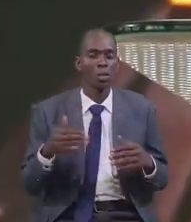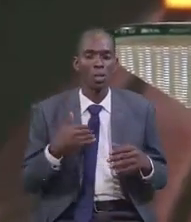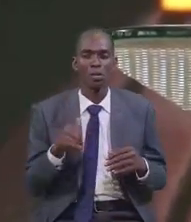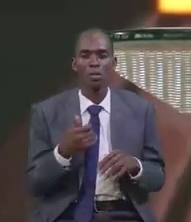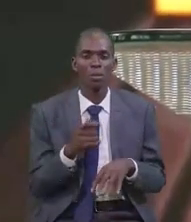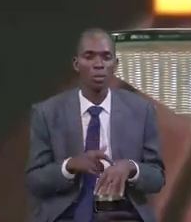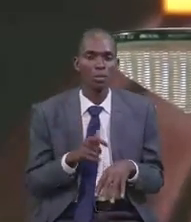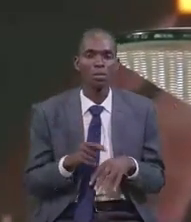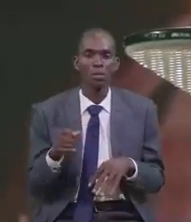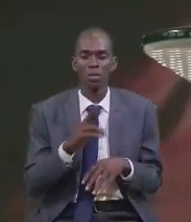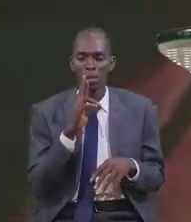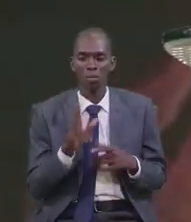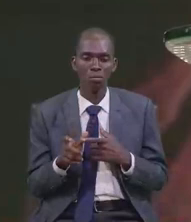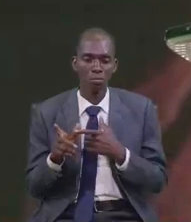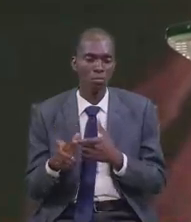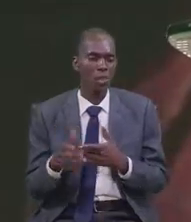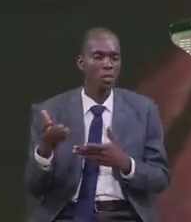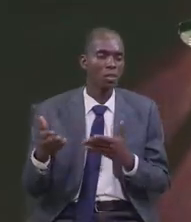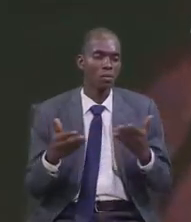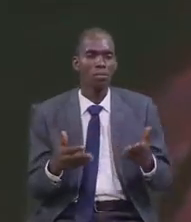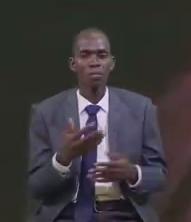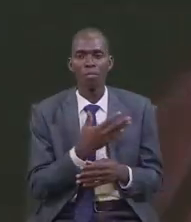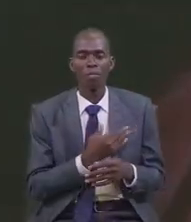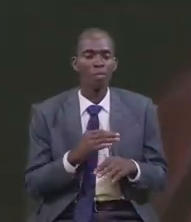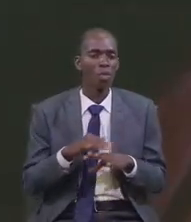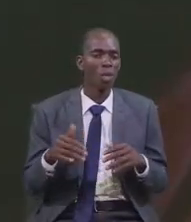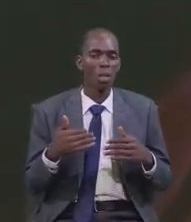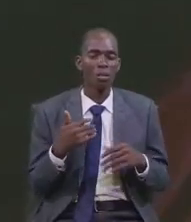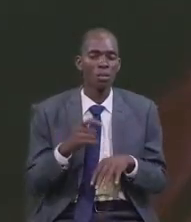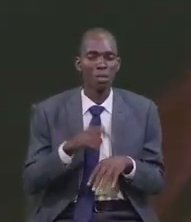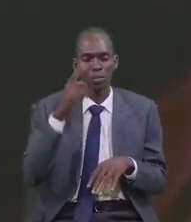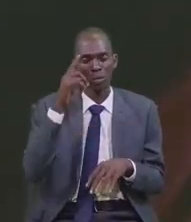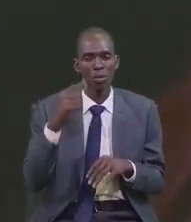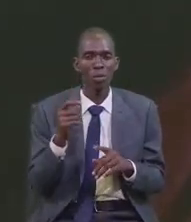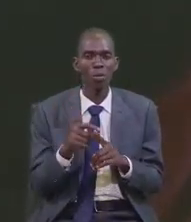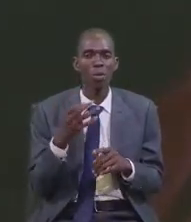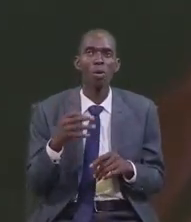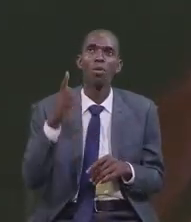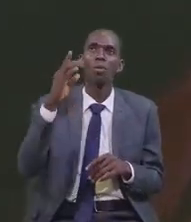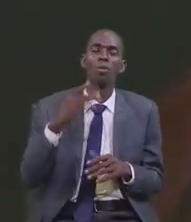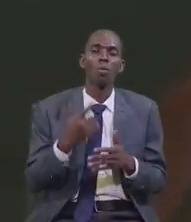ils vont là, ils vont aussi, ils n'ont pas le temps pour la part de Dieu. Quel type de Nazaréen,